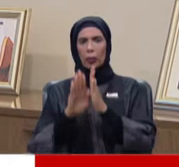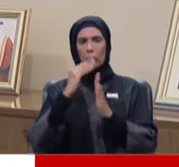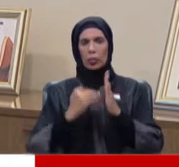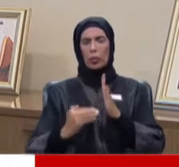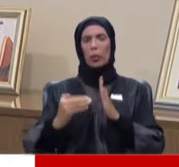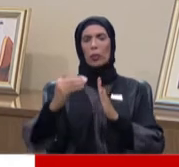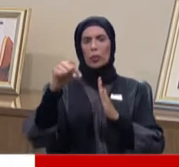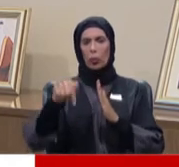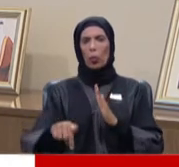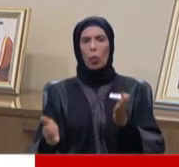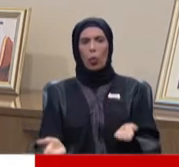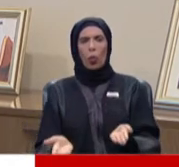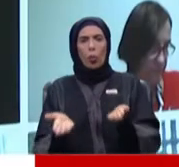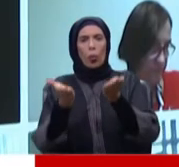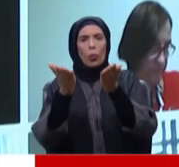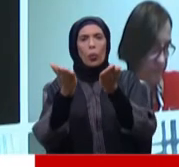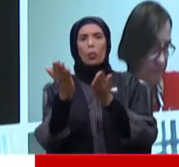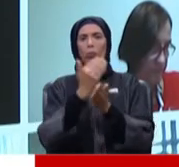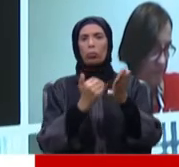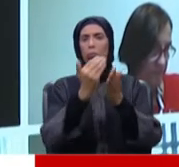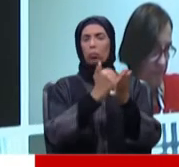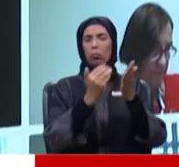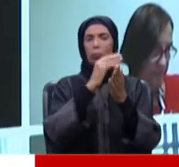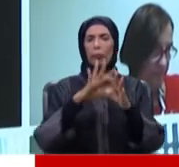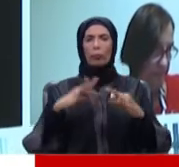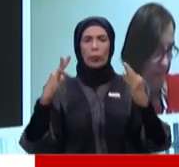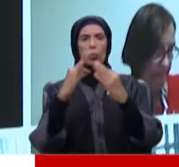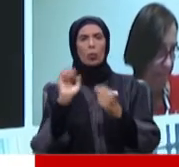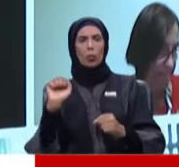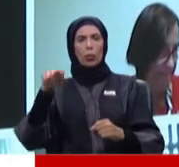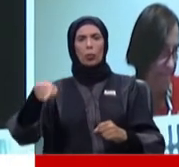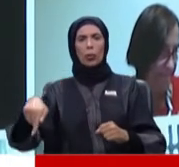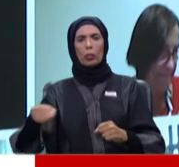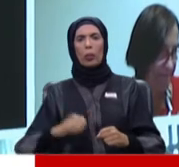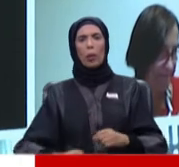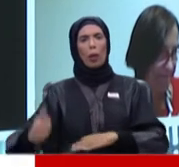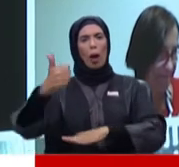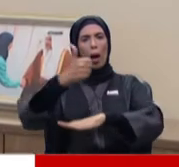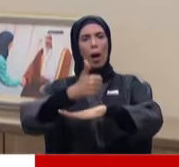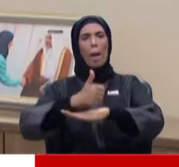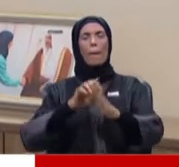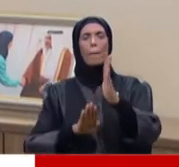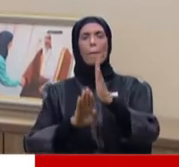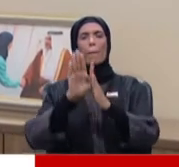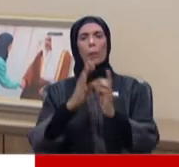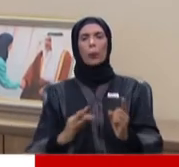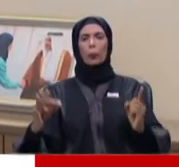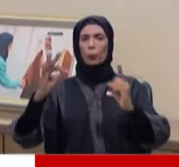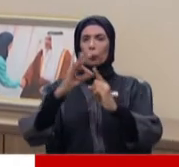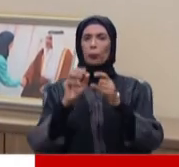التنمية الشاملة والمستدامة والنهوض بالأوضاع الاقتصادية والاجتماعية للمواطن باعتباره عماد